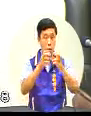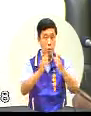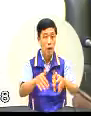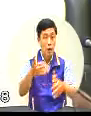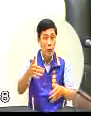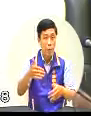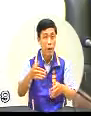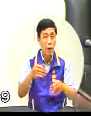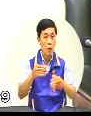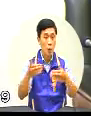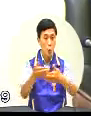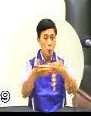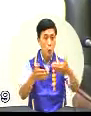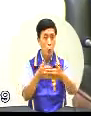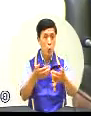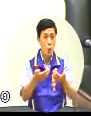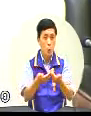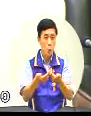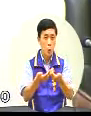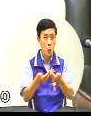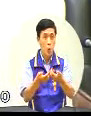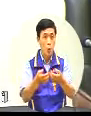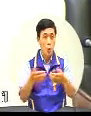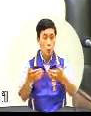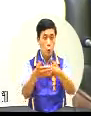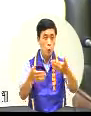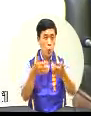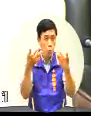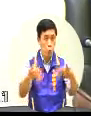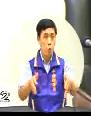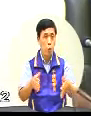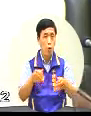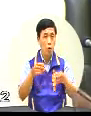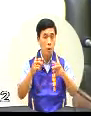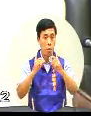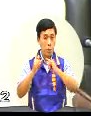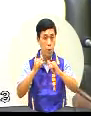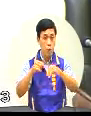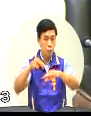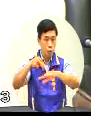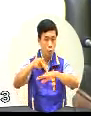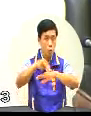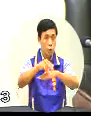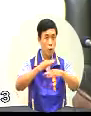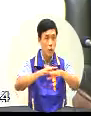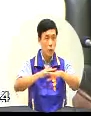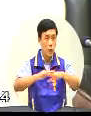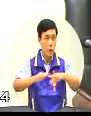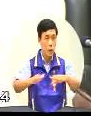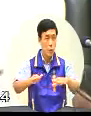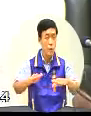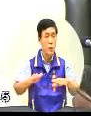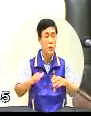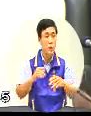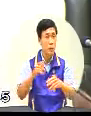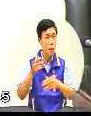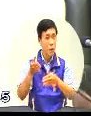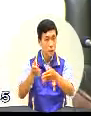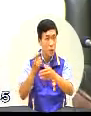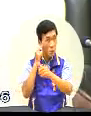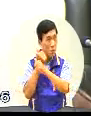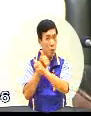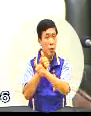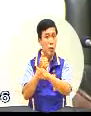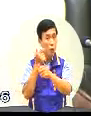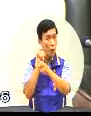非常拥塞，而且流量相当的大，用路人的安全就已经很备受考验那如果你们再把这个轨道